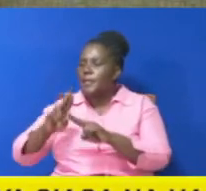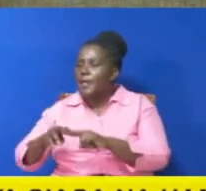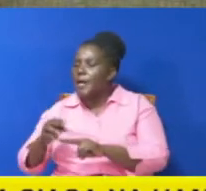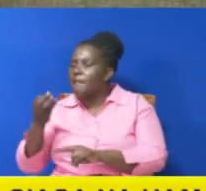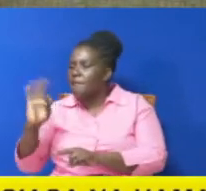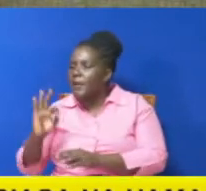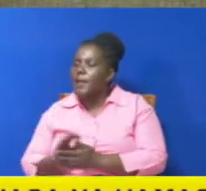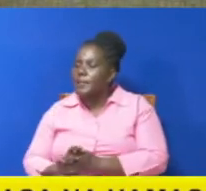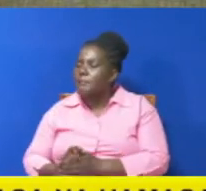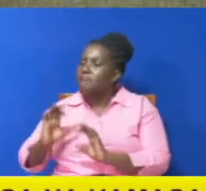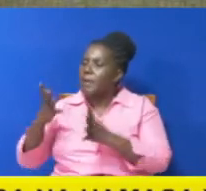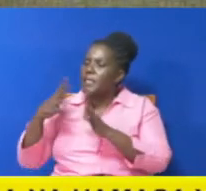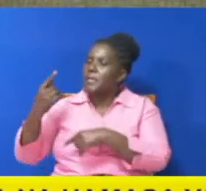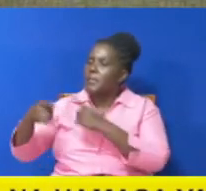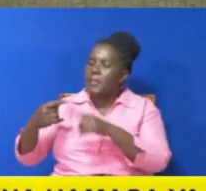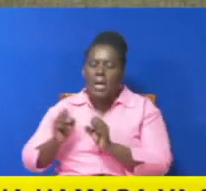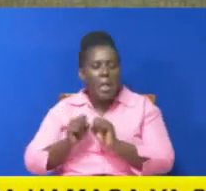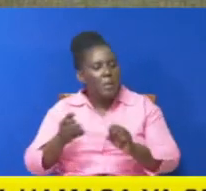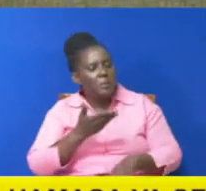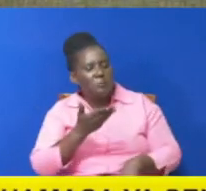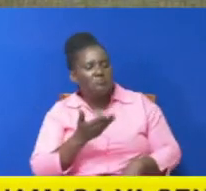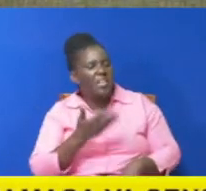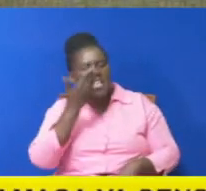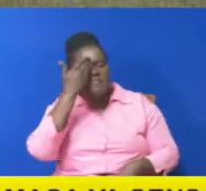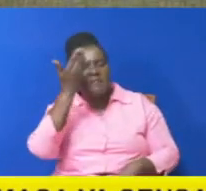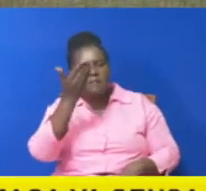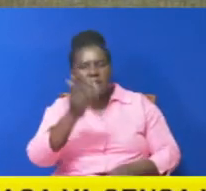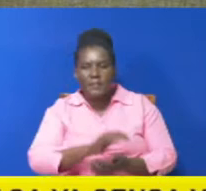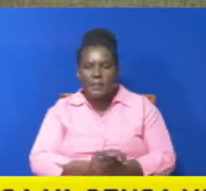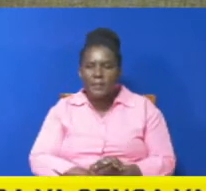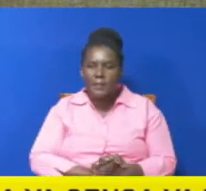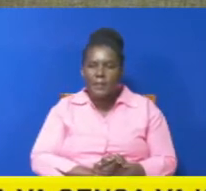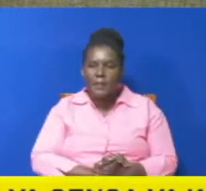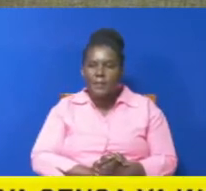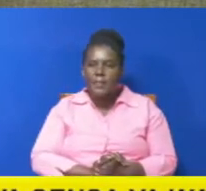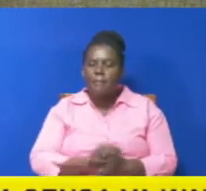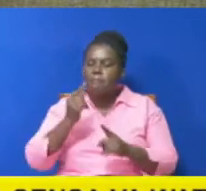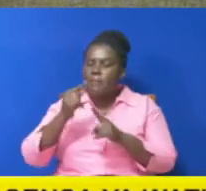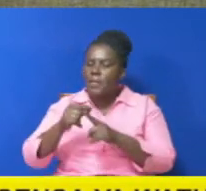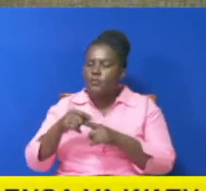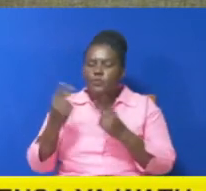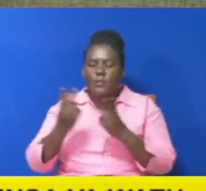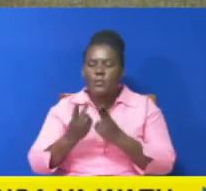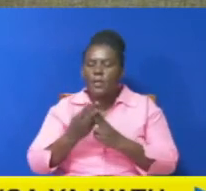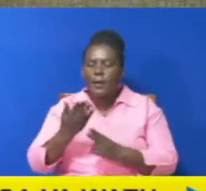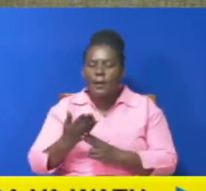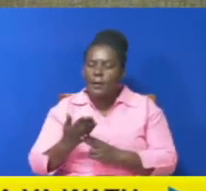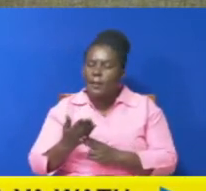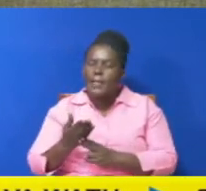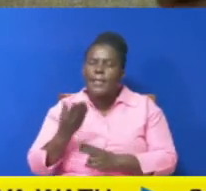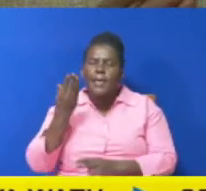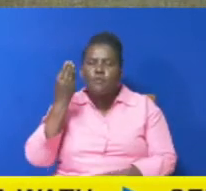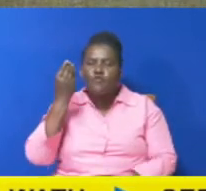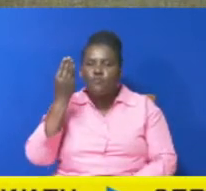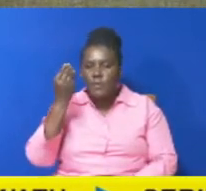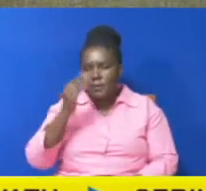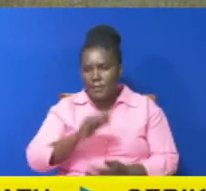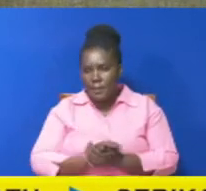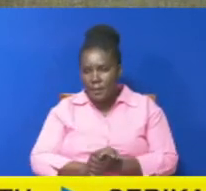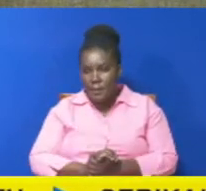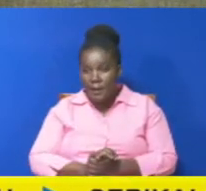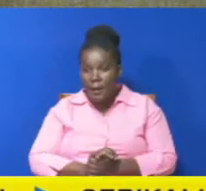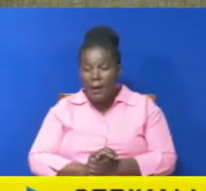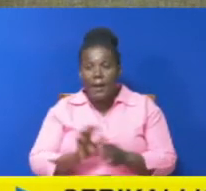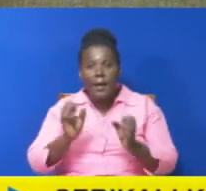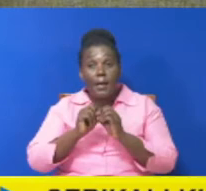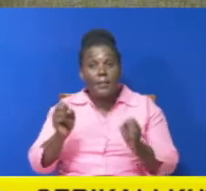kabisa maisha yanasonga, lakini wewe hauna. Yule kijana akasema haya maneno yalikaniumiza sana. Kwa nakuja kugundua, japokuwa kwamba mwisho wa